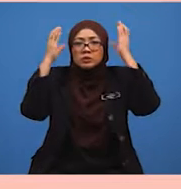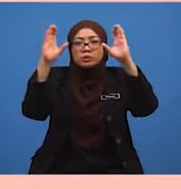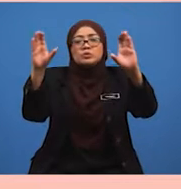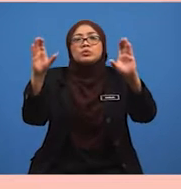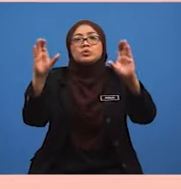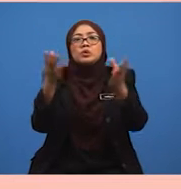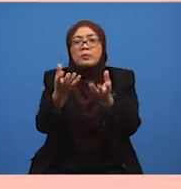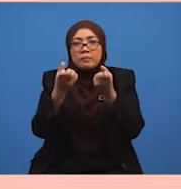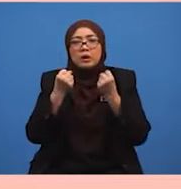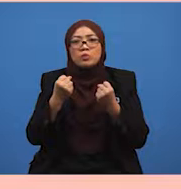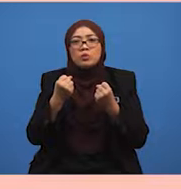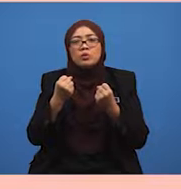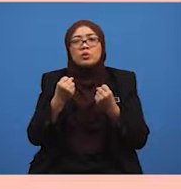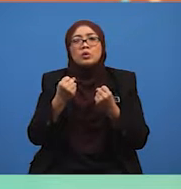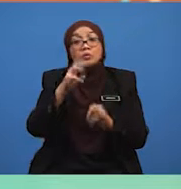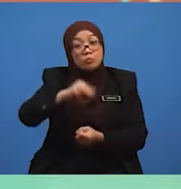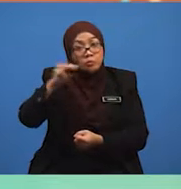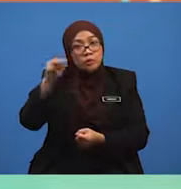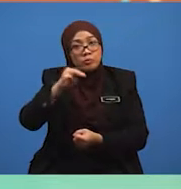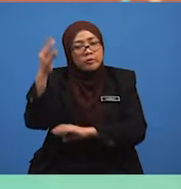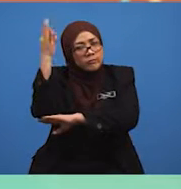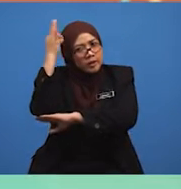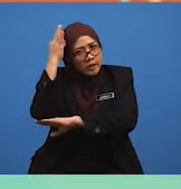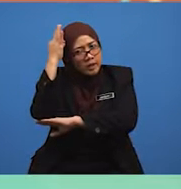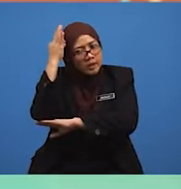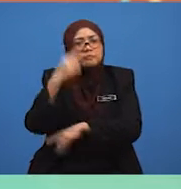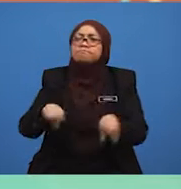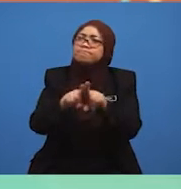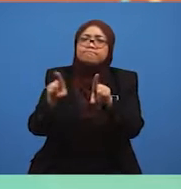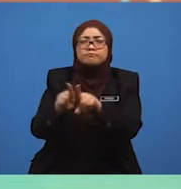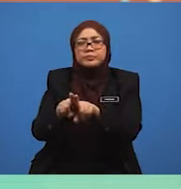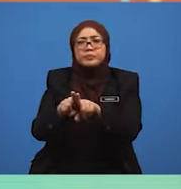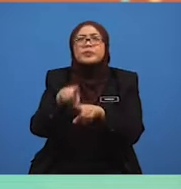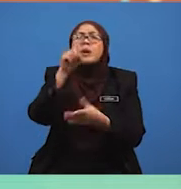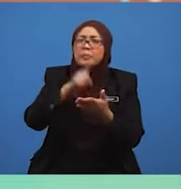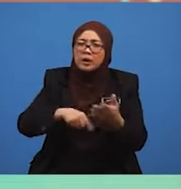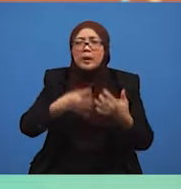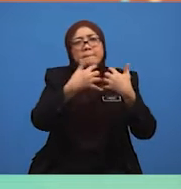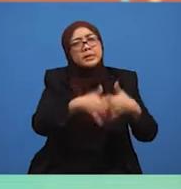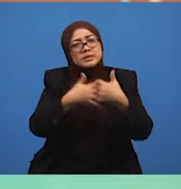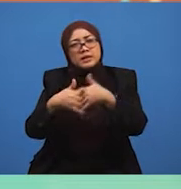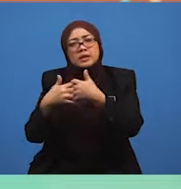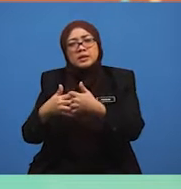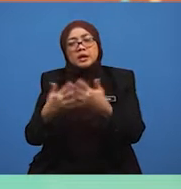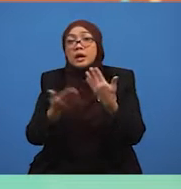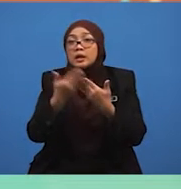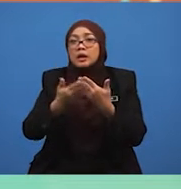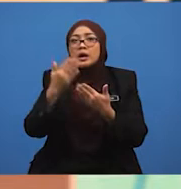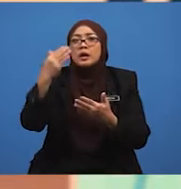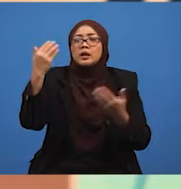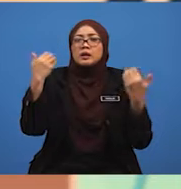jom kita fikir sama-sama apakah mesin ringkas yang terlibat dalam gunting dan